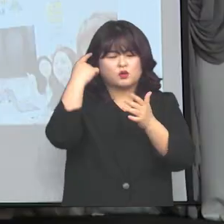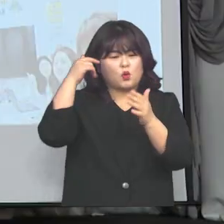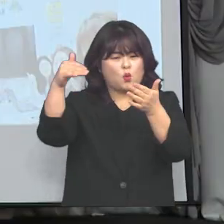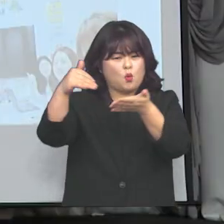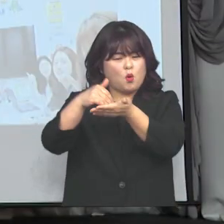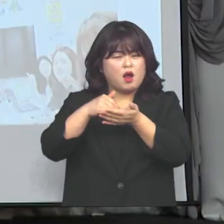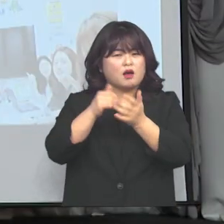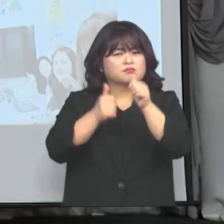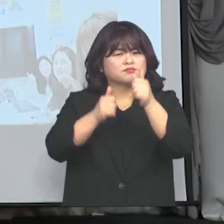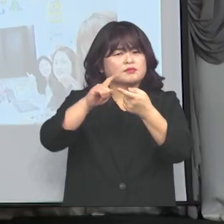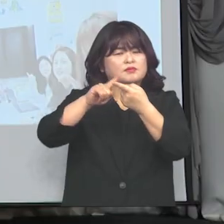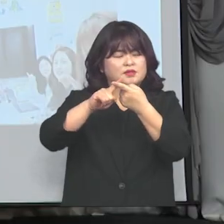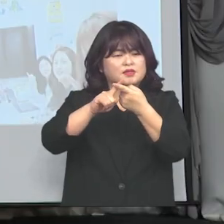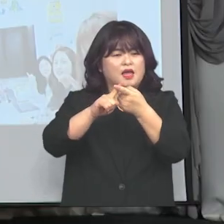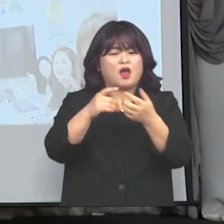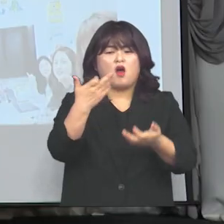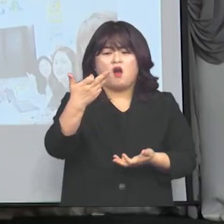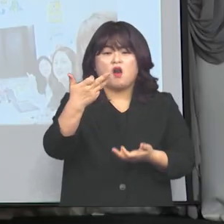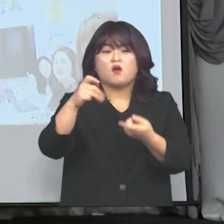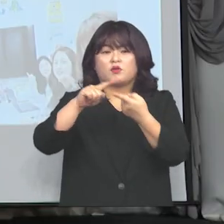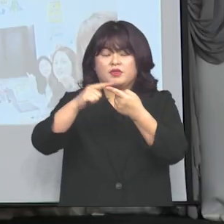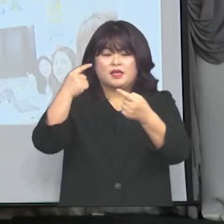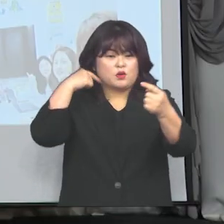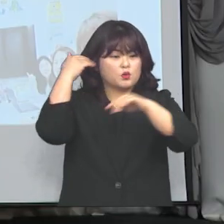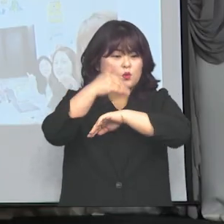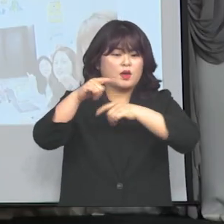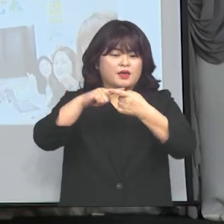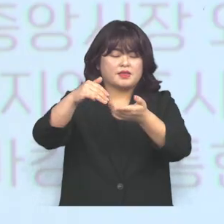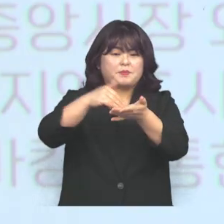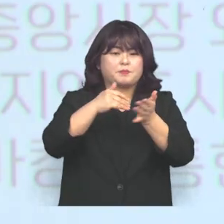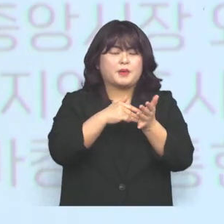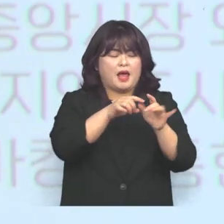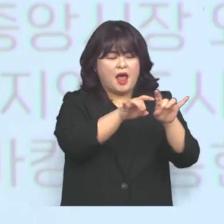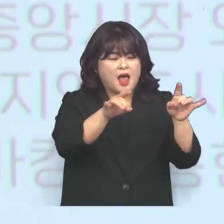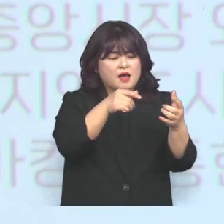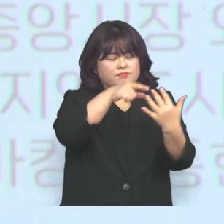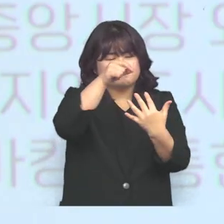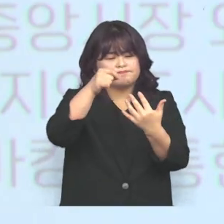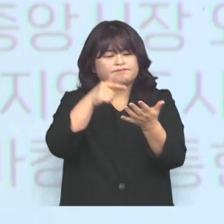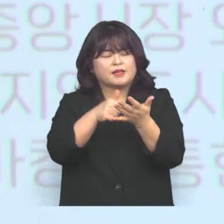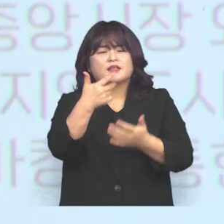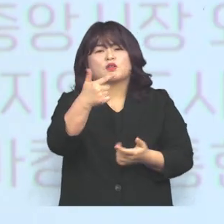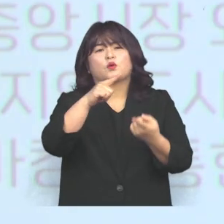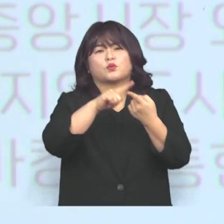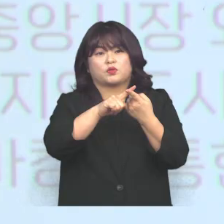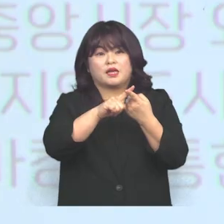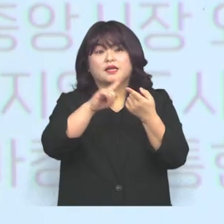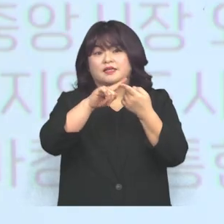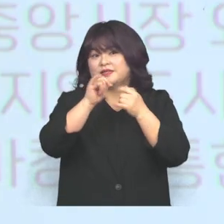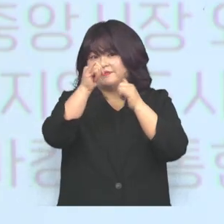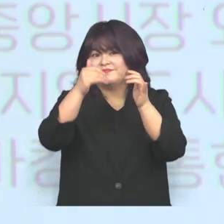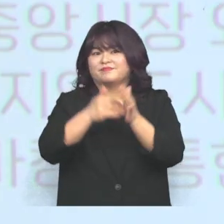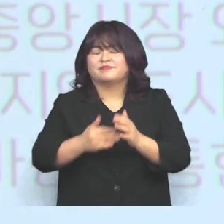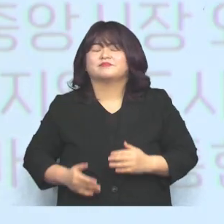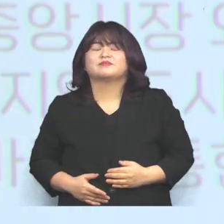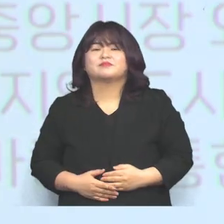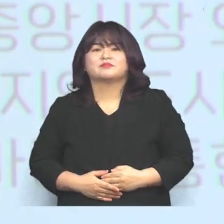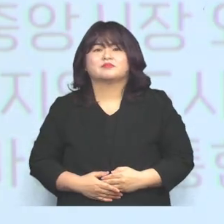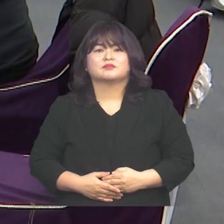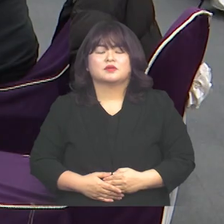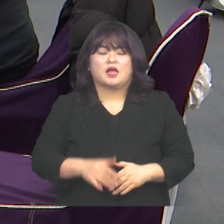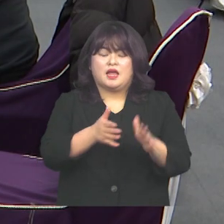청년정책 제안대회를 통해 18개 정책을 제안했는데 이날 분과별로 채택된 6개의 안건에 대한 시상도